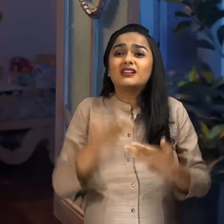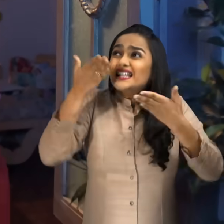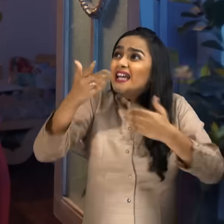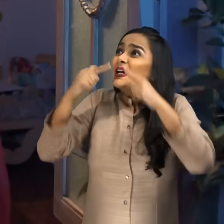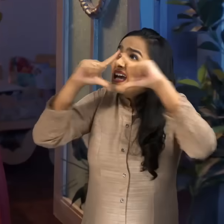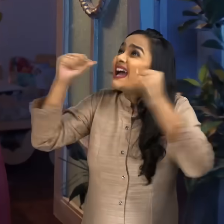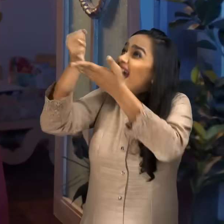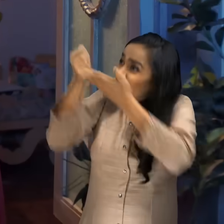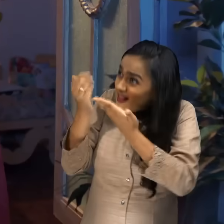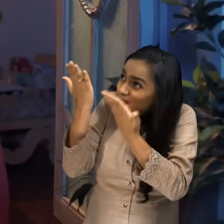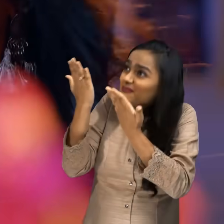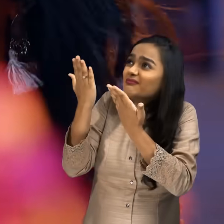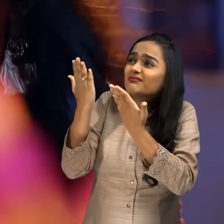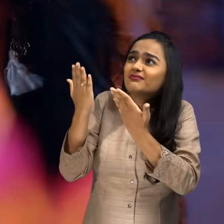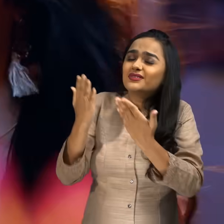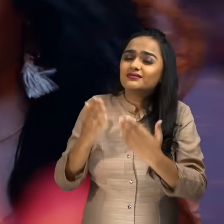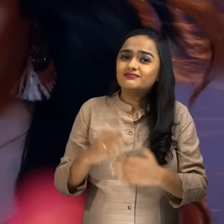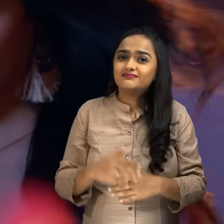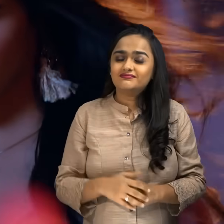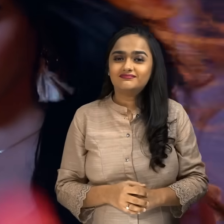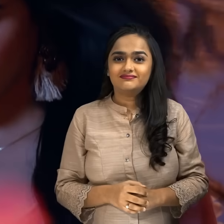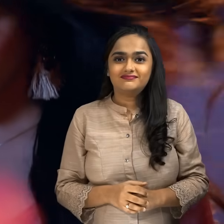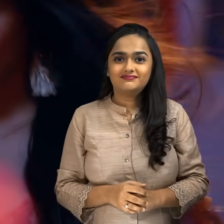अब आप ही मदद करो मेरी।